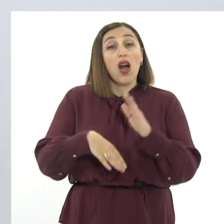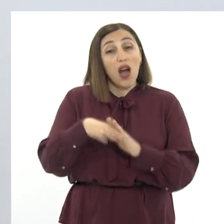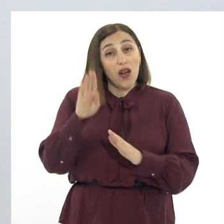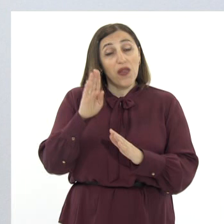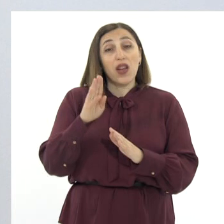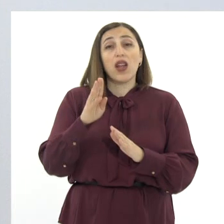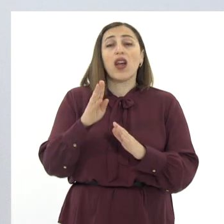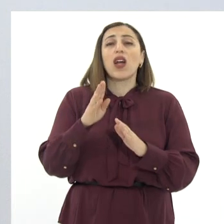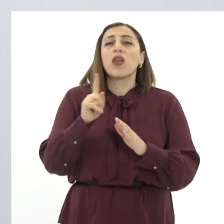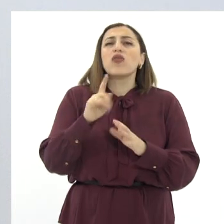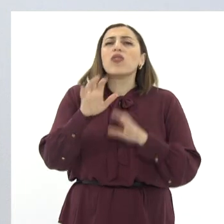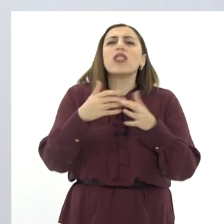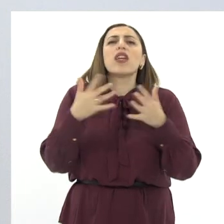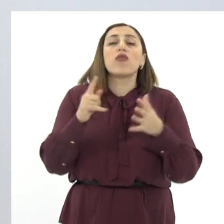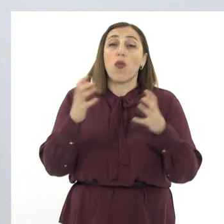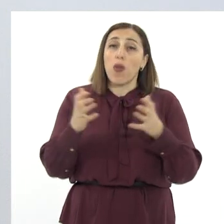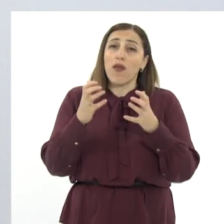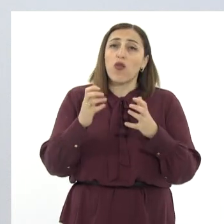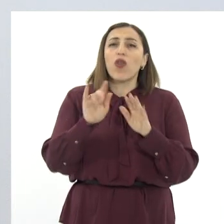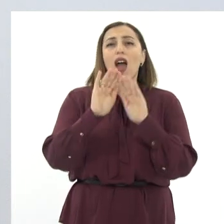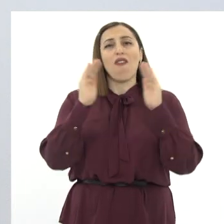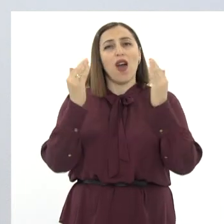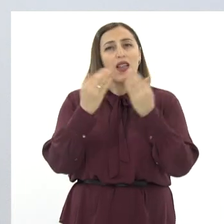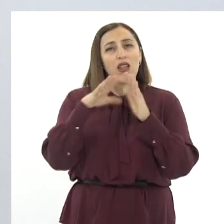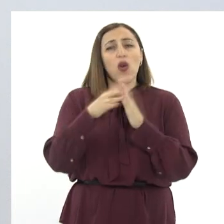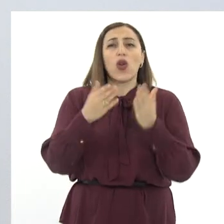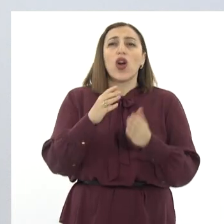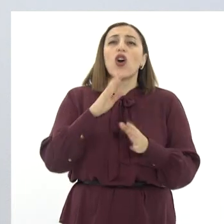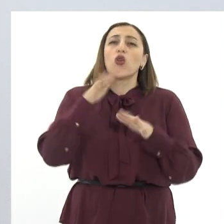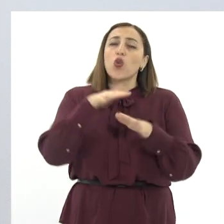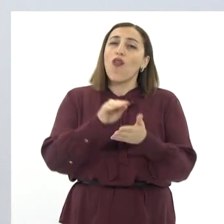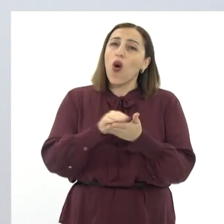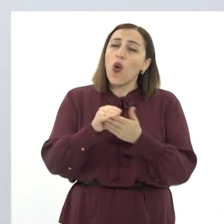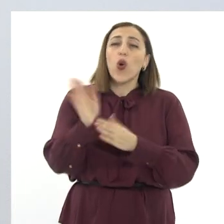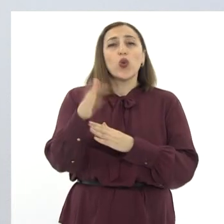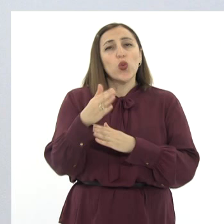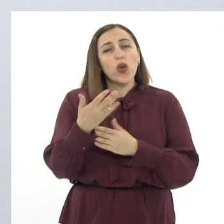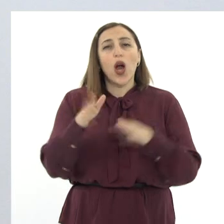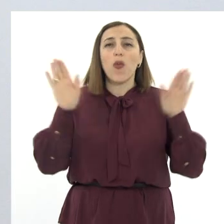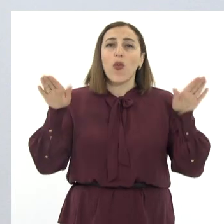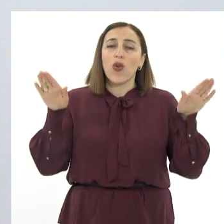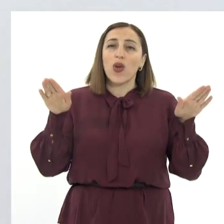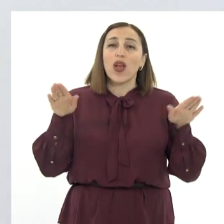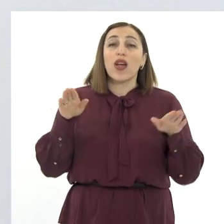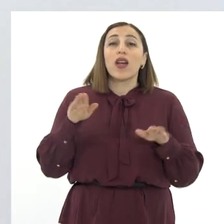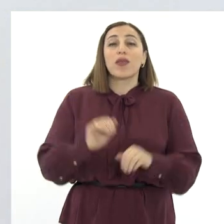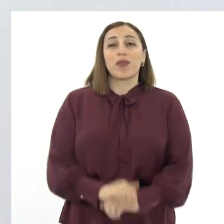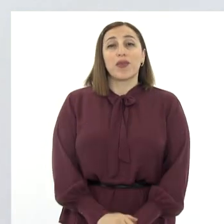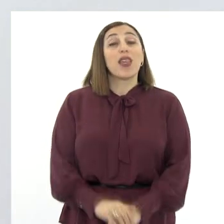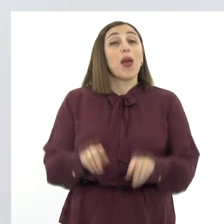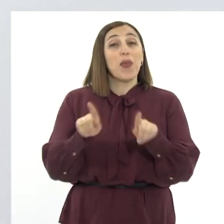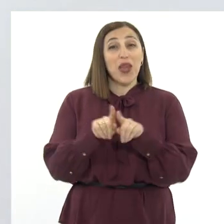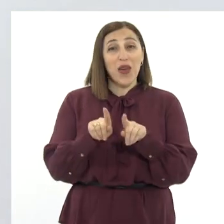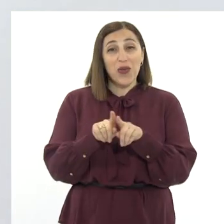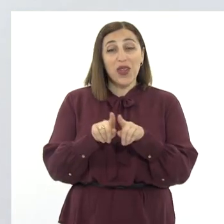կազմակերպել, ավելի լավ ընտրել այնպիսի կենթանի, որը կարող եք պահել վանդակի մեջ, օրինակ սովախոզուկ, զուկ կամ թութակ։ Իհարկե,